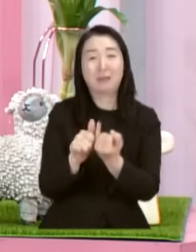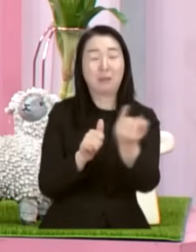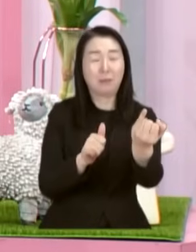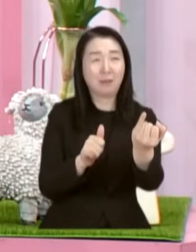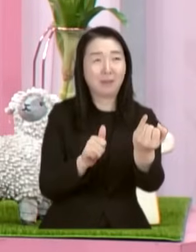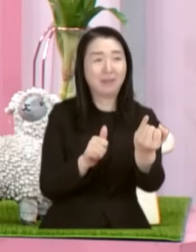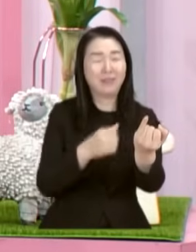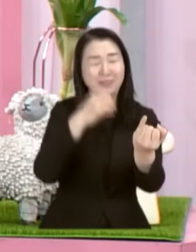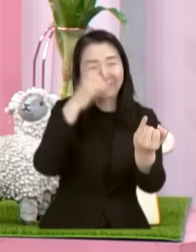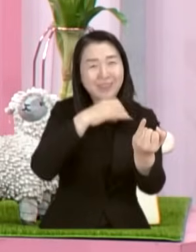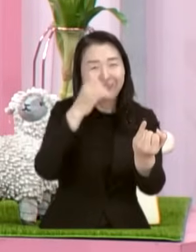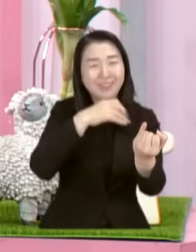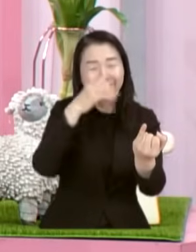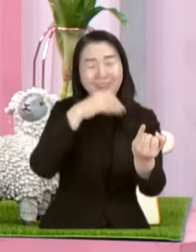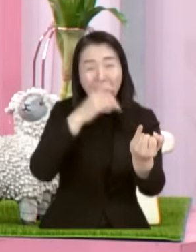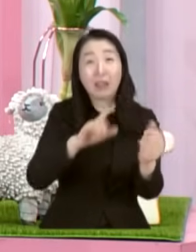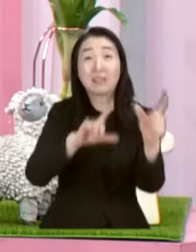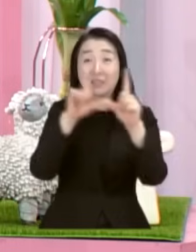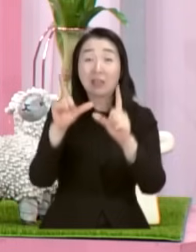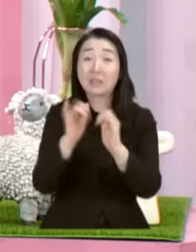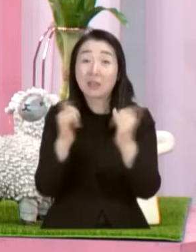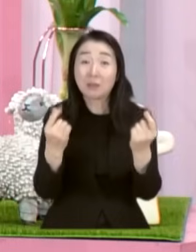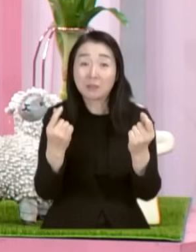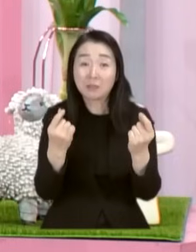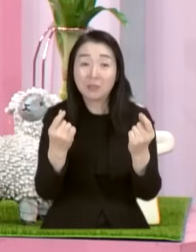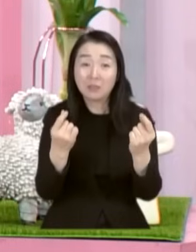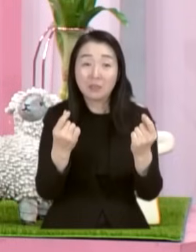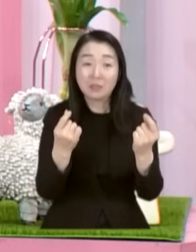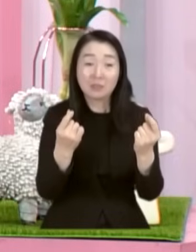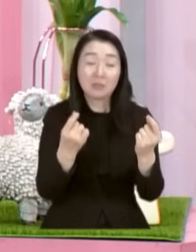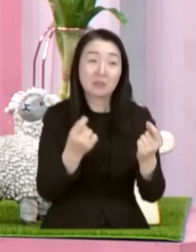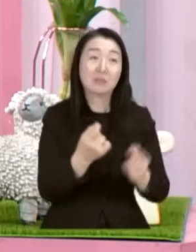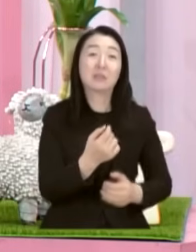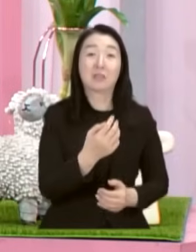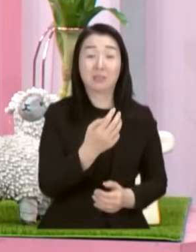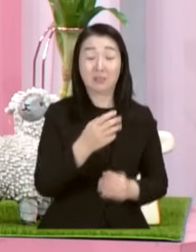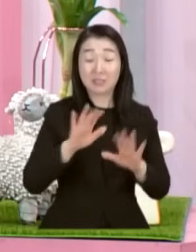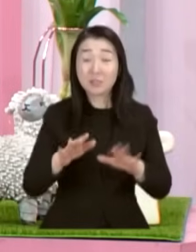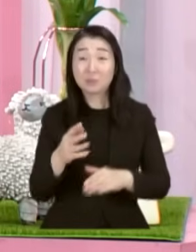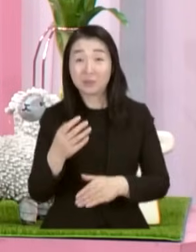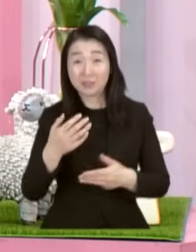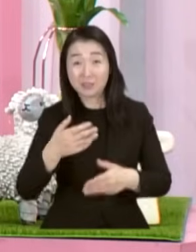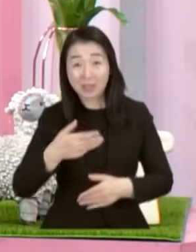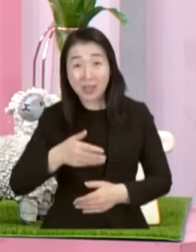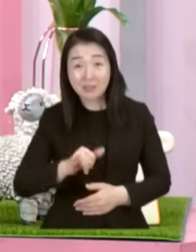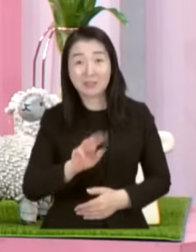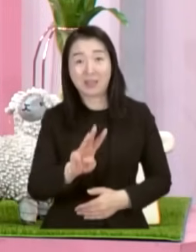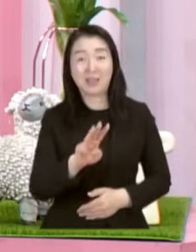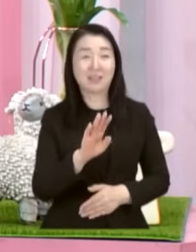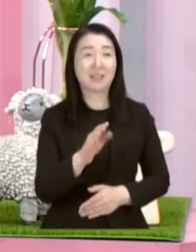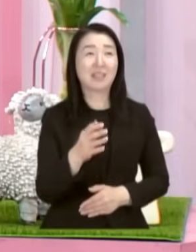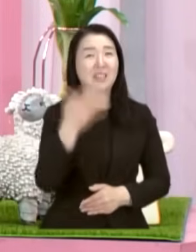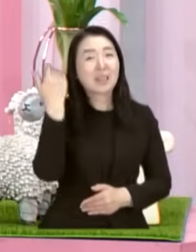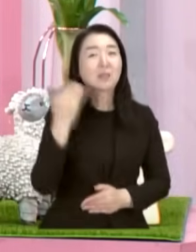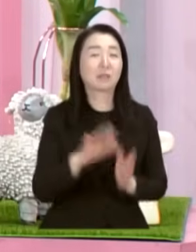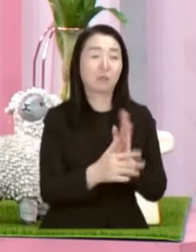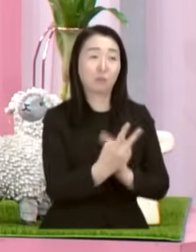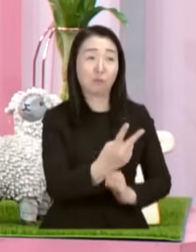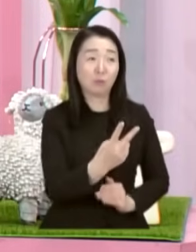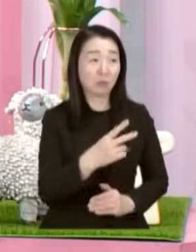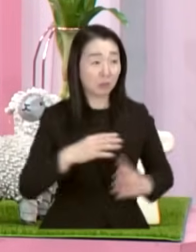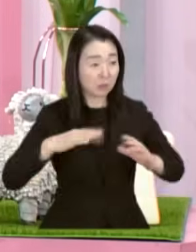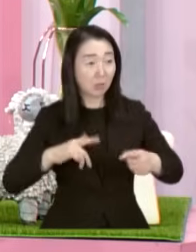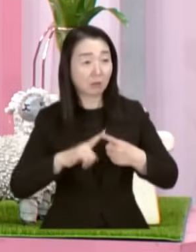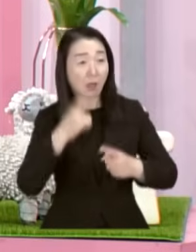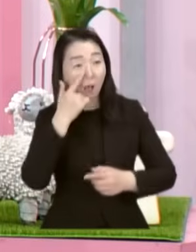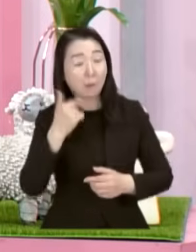남편이지만 두 자녀에겐 지금은 세 자녀입니다만 그땐 두 아이였어요. 자랑스러운 아빠라고 자부하고